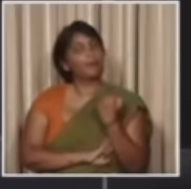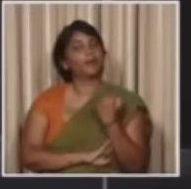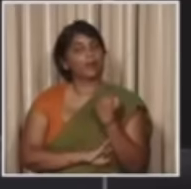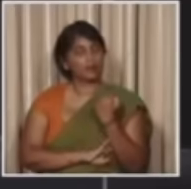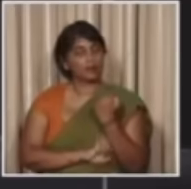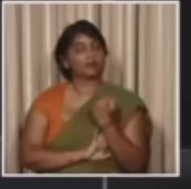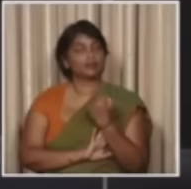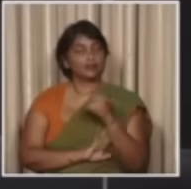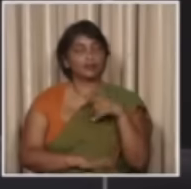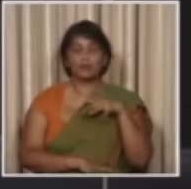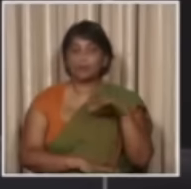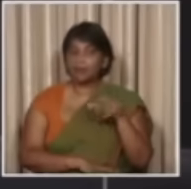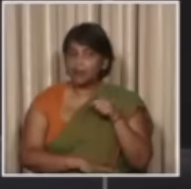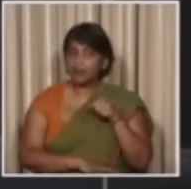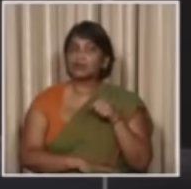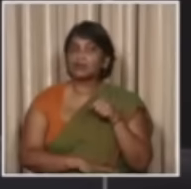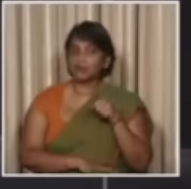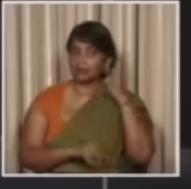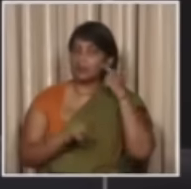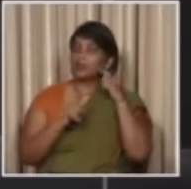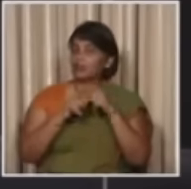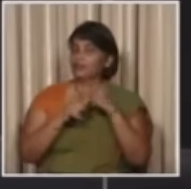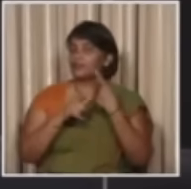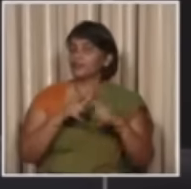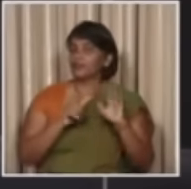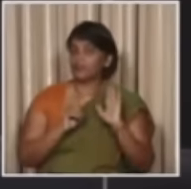පරිහර සහ වරප්‍රසාද සම්බන්ධයෙන් විනා